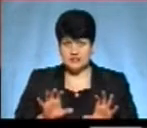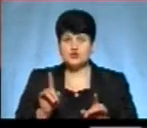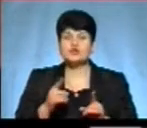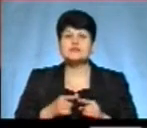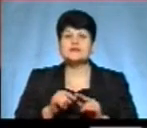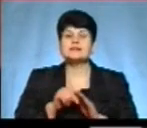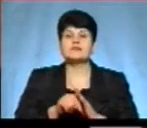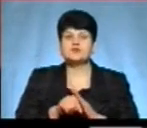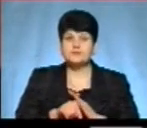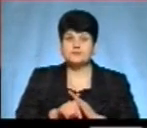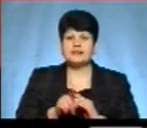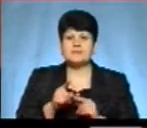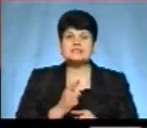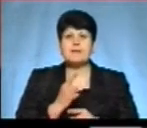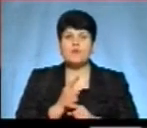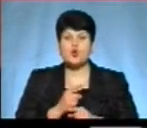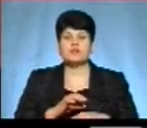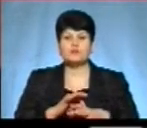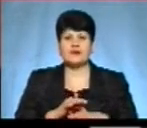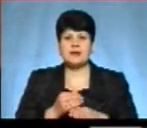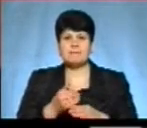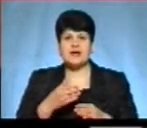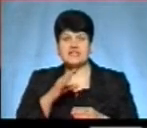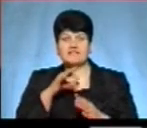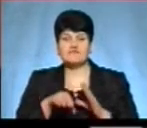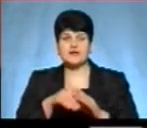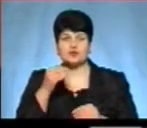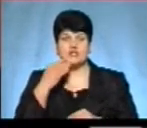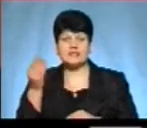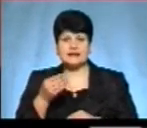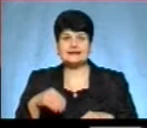Це заборона проведення передвиборчої агітації, що супроводжується